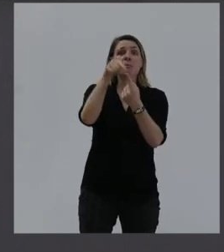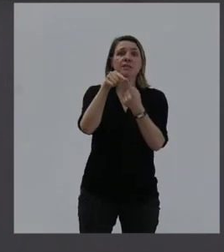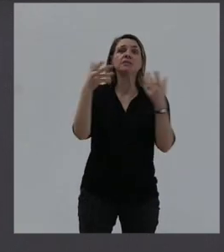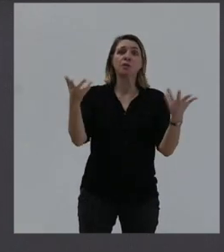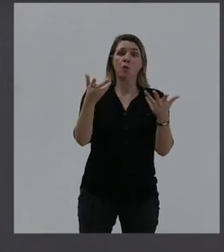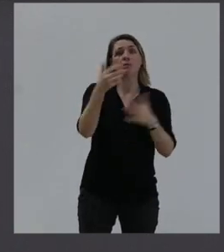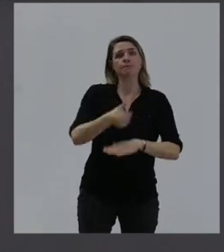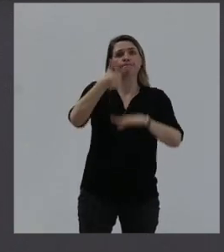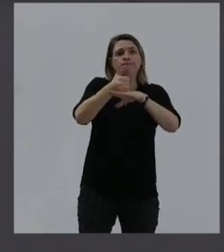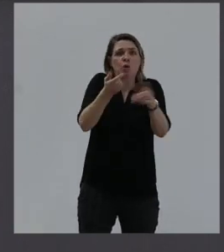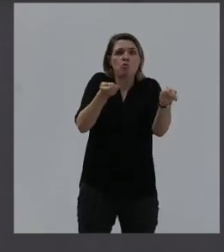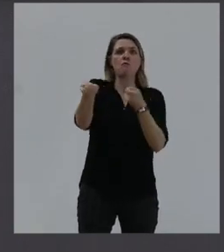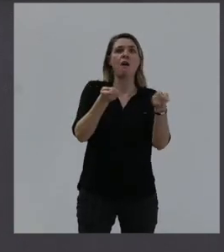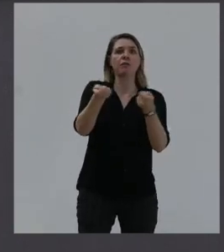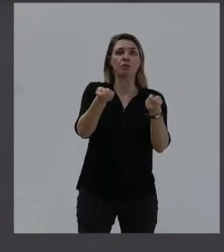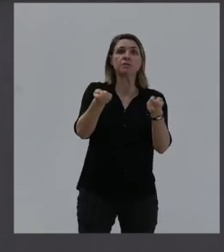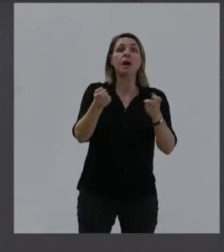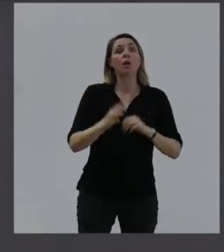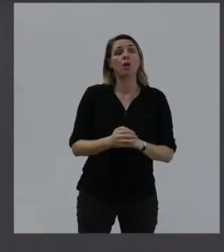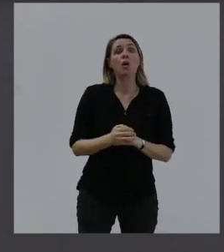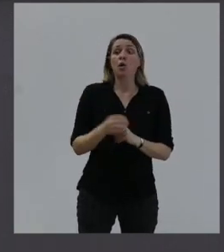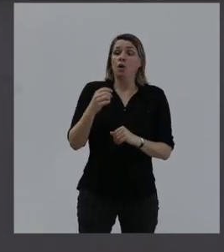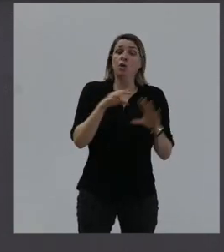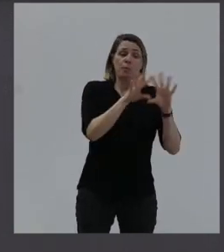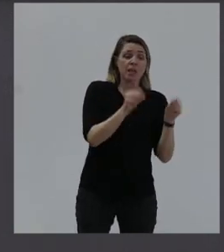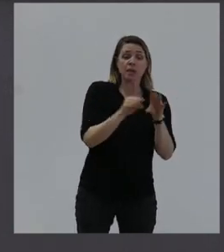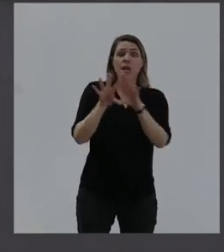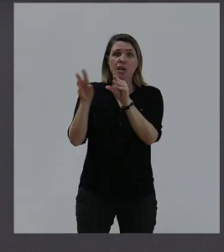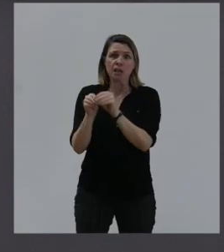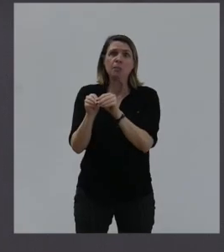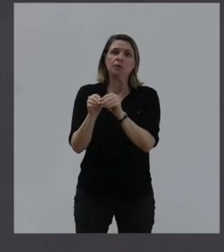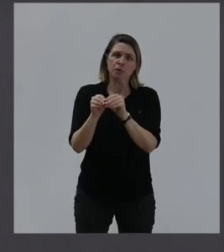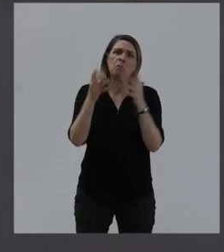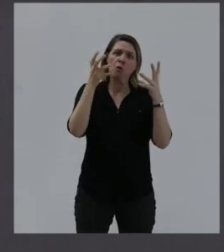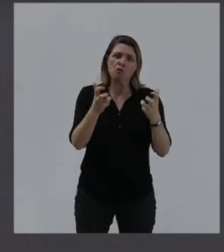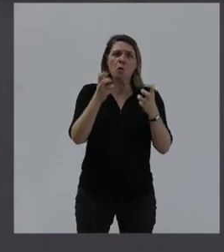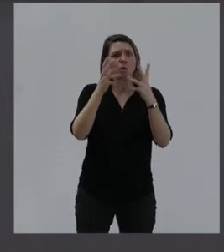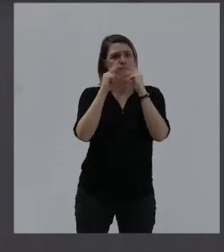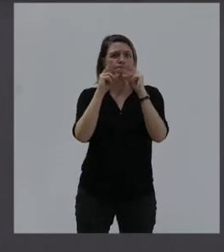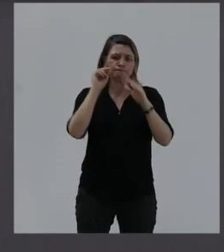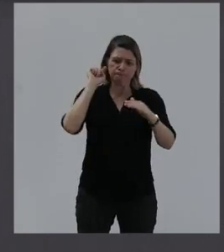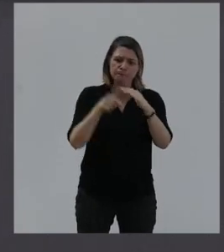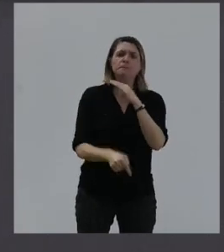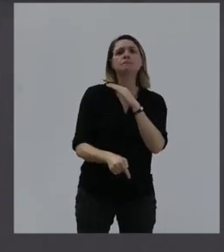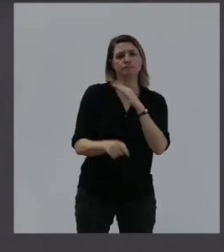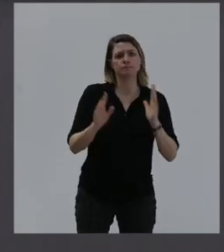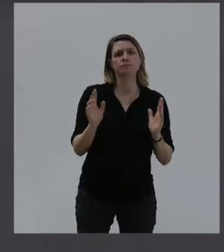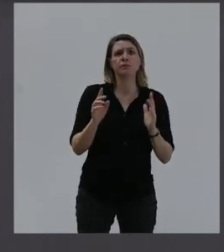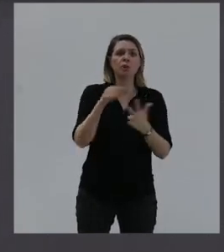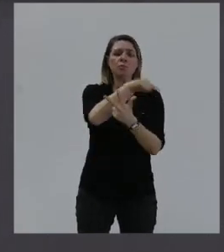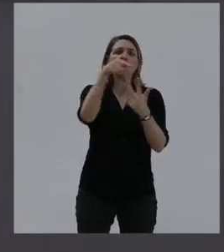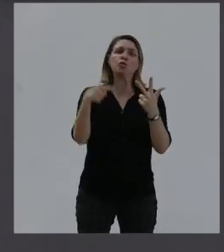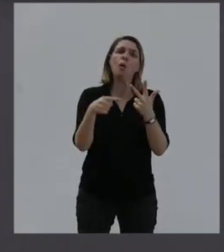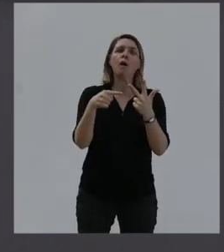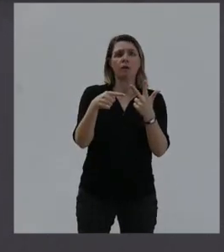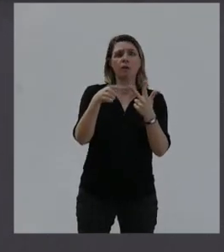la gouvernance. Les deux équipes ont souhaité qu'on s'y arrête un petit peu plus longtemps et qu'on y consacre à travers trois entrées,